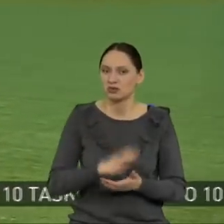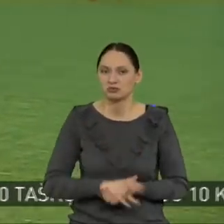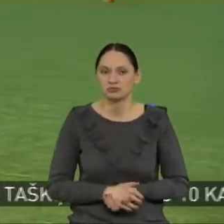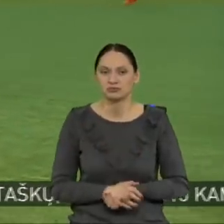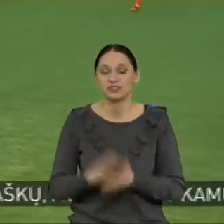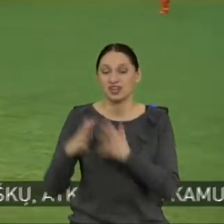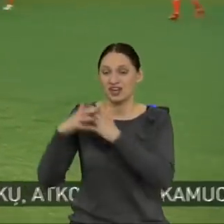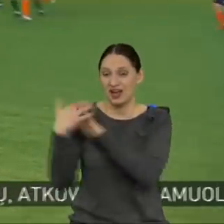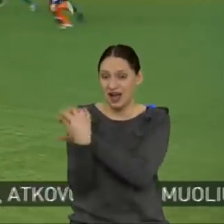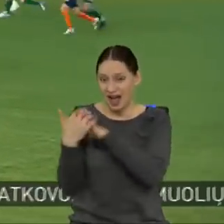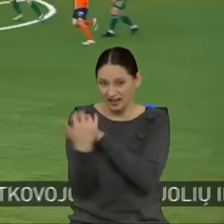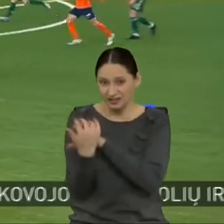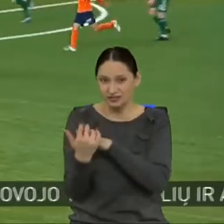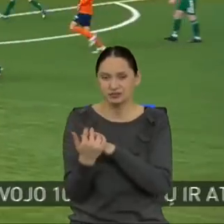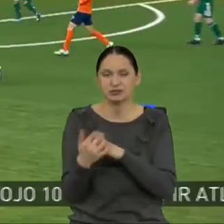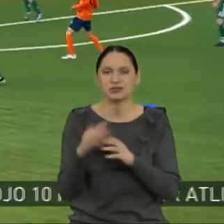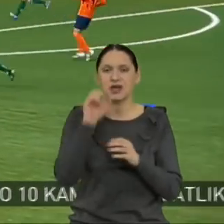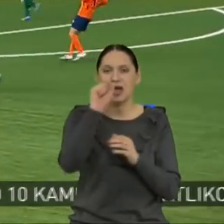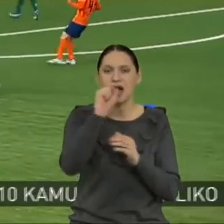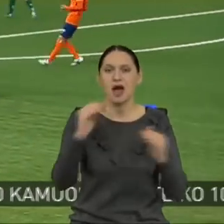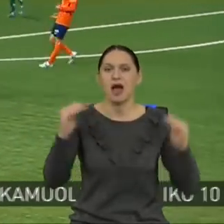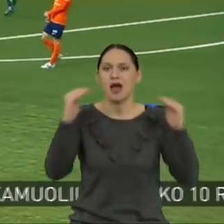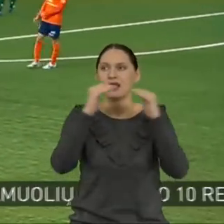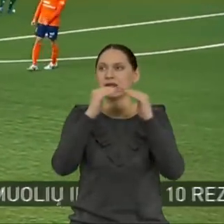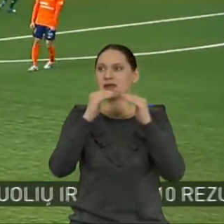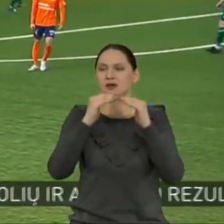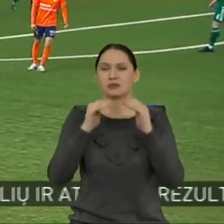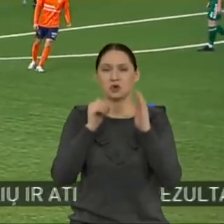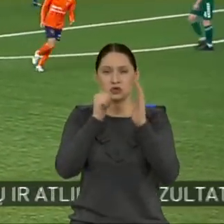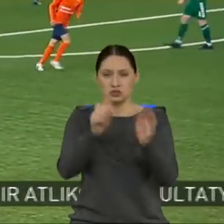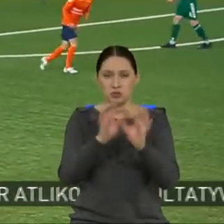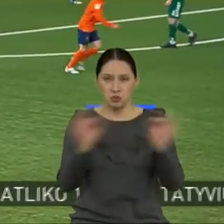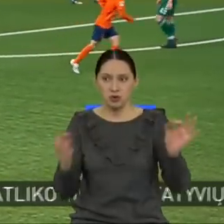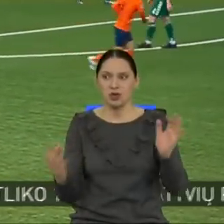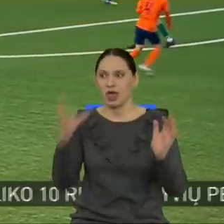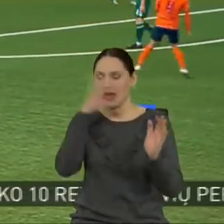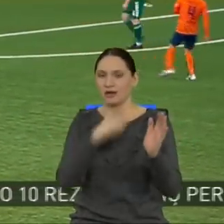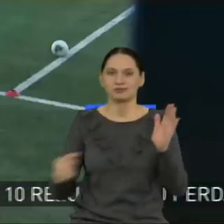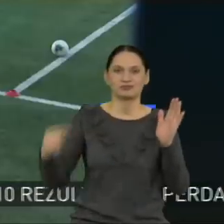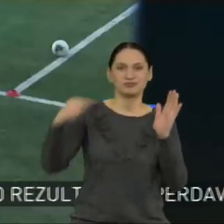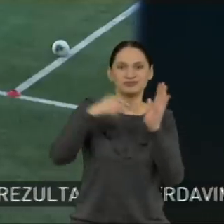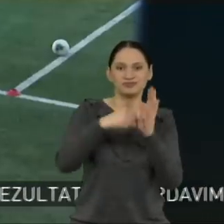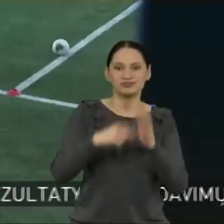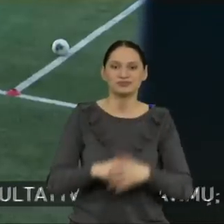Gargždų Banga į aukščiausią Lietuvos futbolo lygą sugrįžo po 6 metų pertraukos.